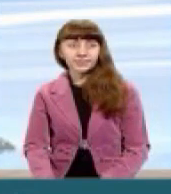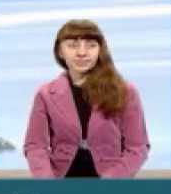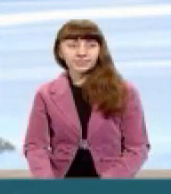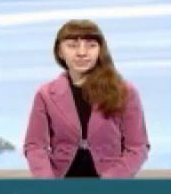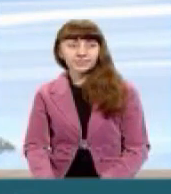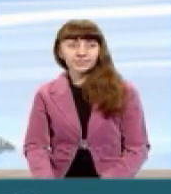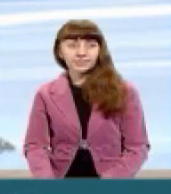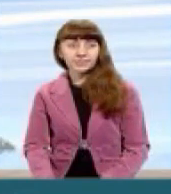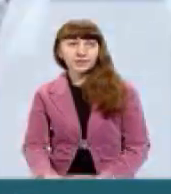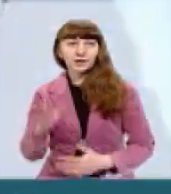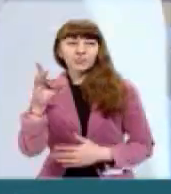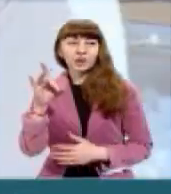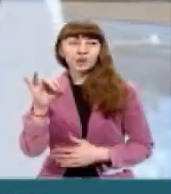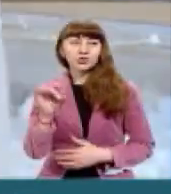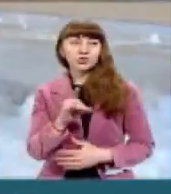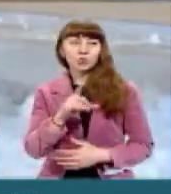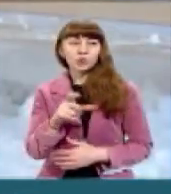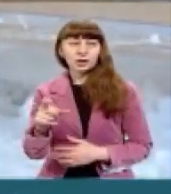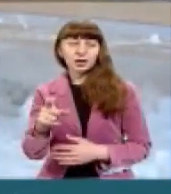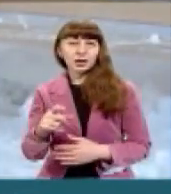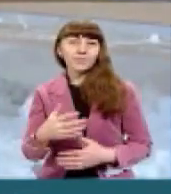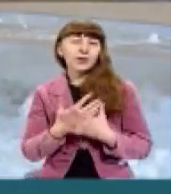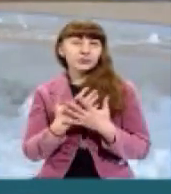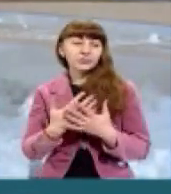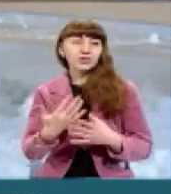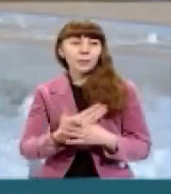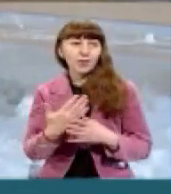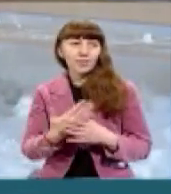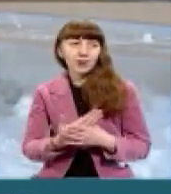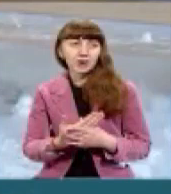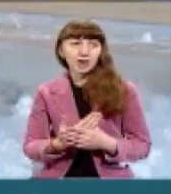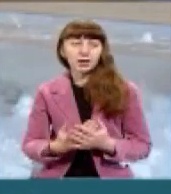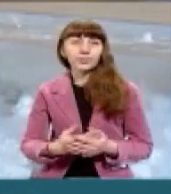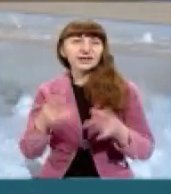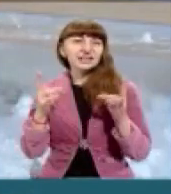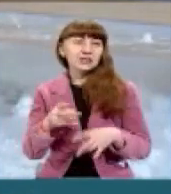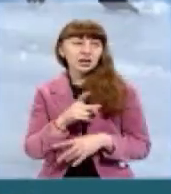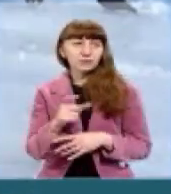түрлі төтенше апаттан зардап шеккендерге де көмектесіп белсенділік танытып жүр. Қазір олардың